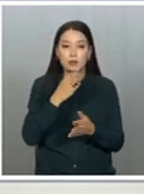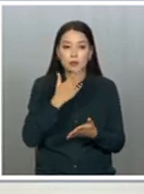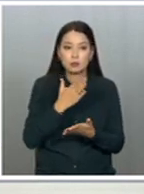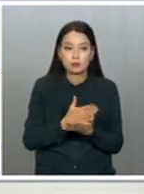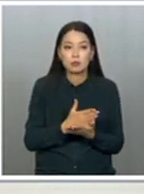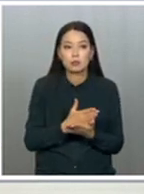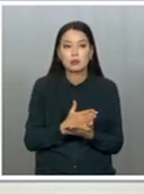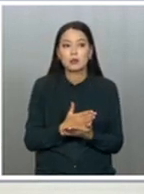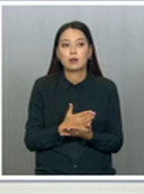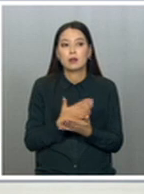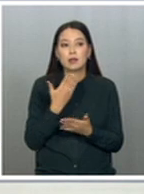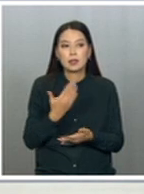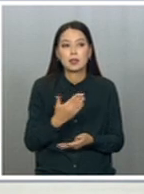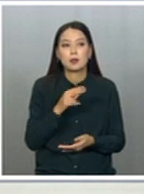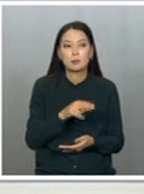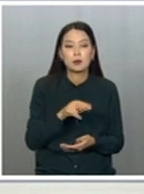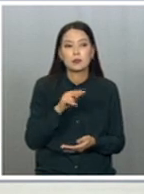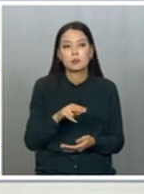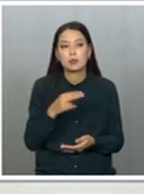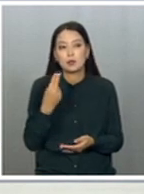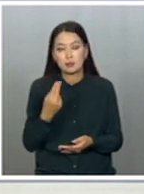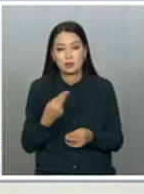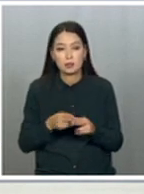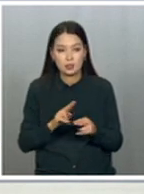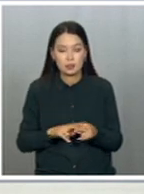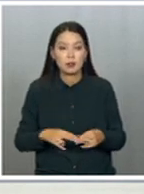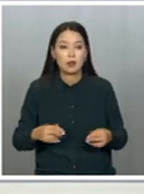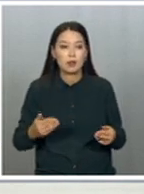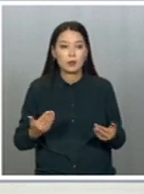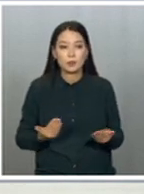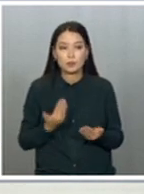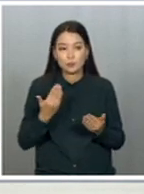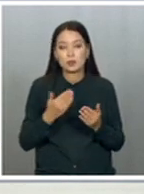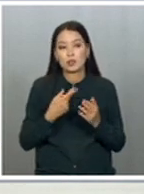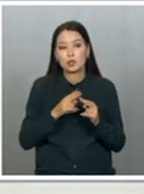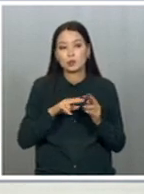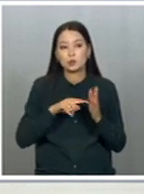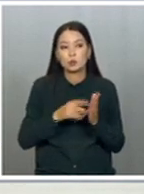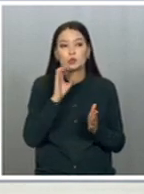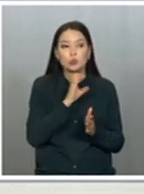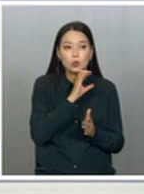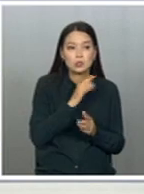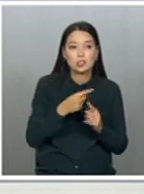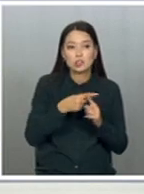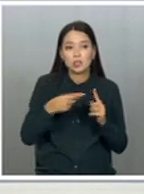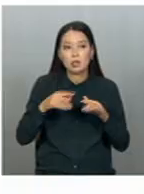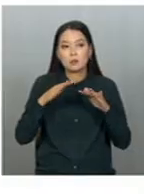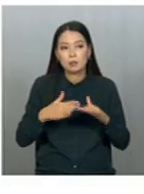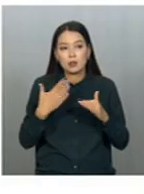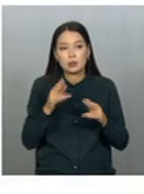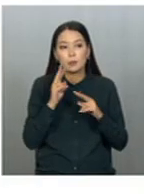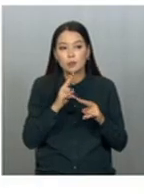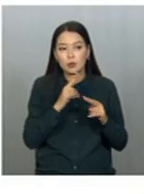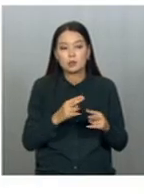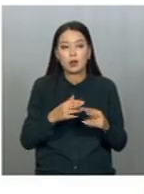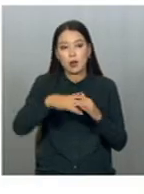және П-штрих дүние өсі. Солтүстік жарты шардағы бақылаушы үшін аспан сферасының дүние өсімен